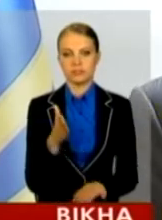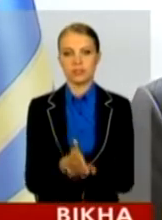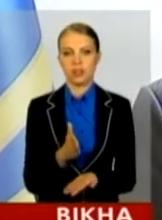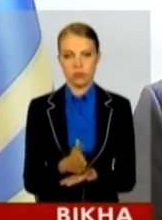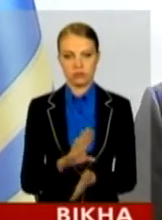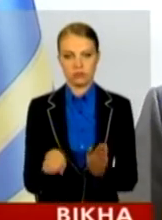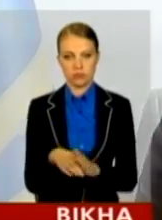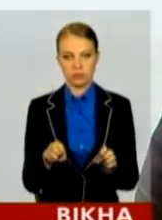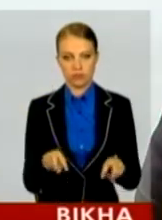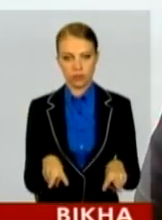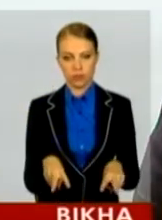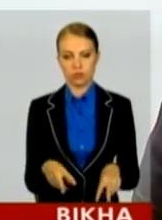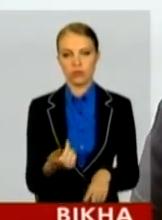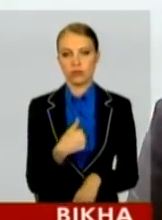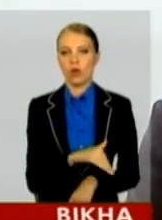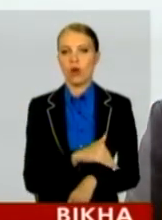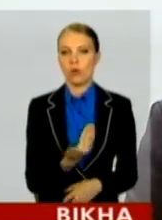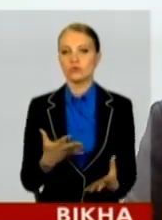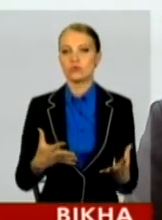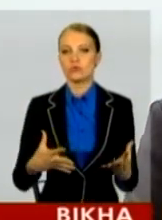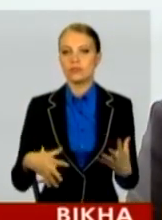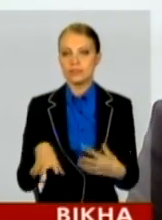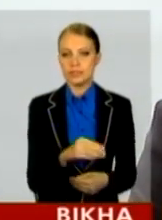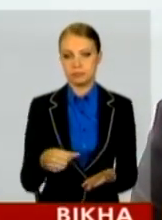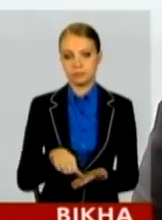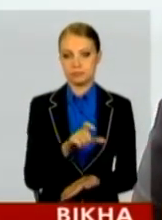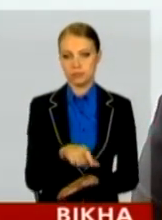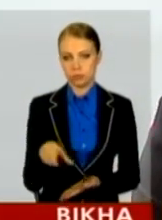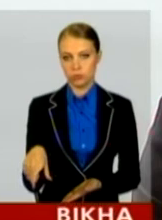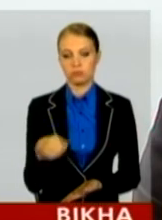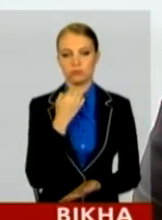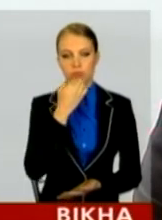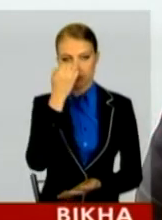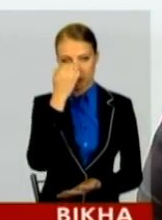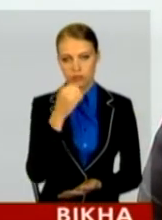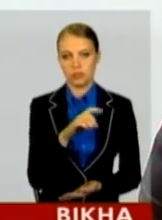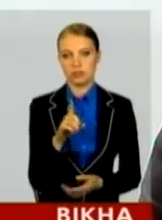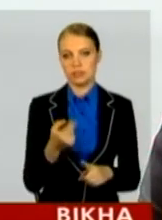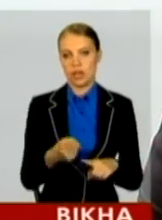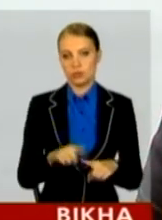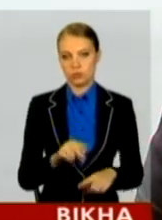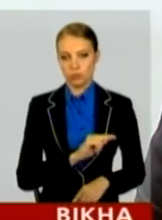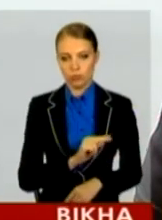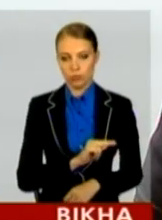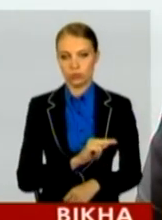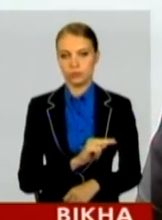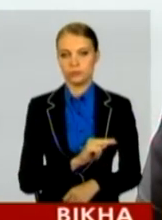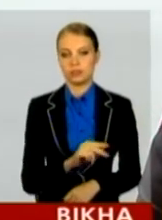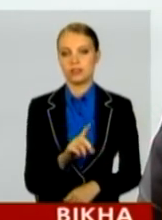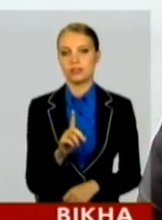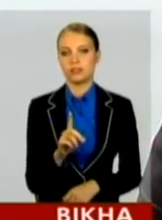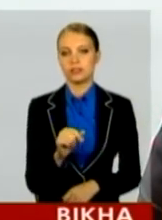знаходилося під загрозою. Я хочу всім присутнім подякувати за цю роботу,